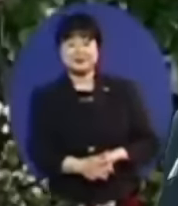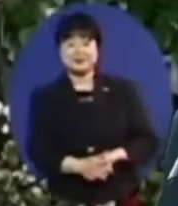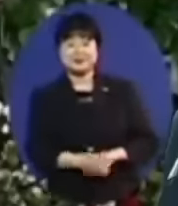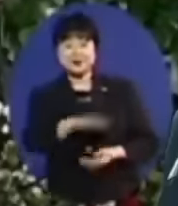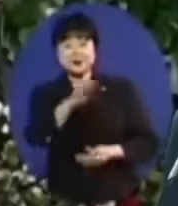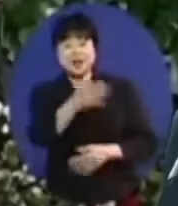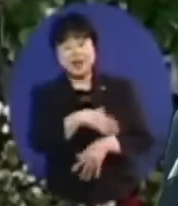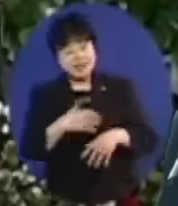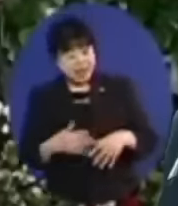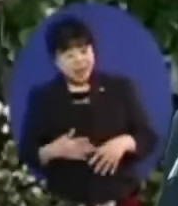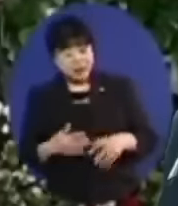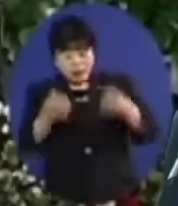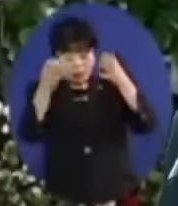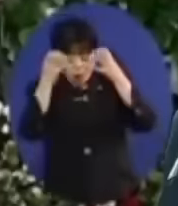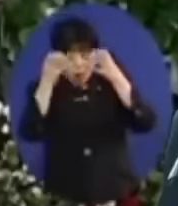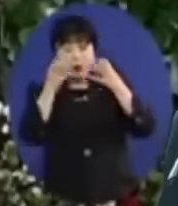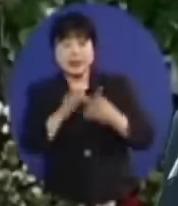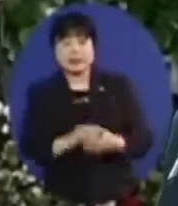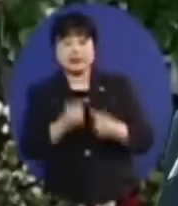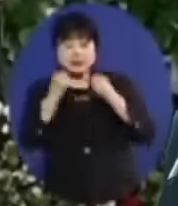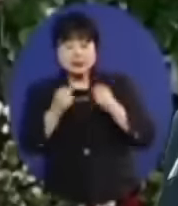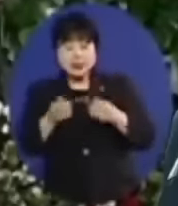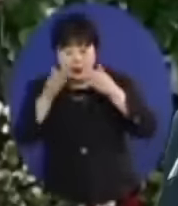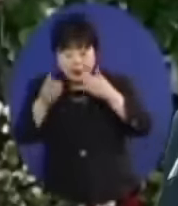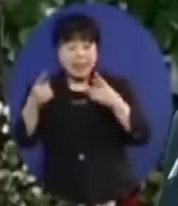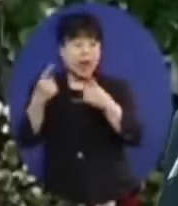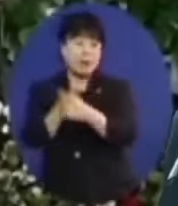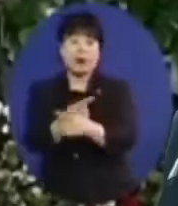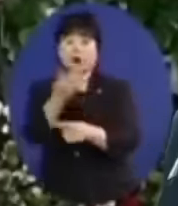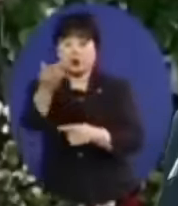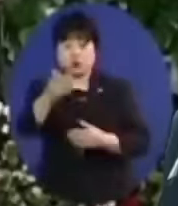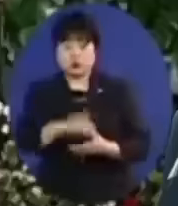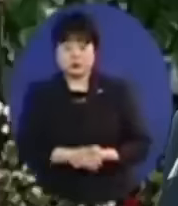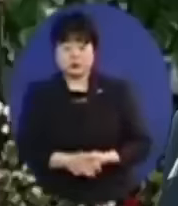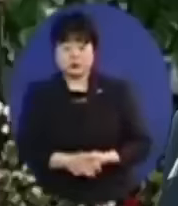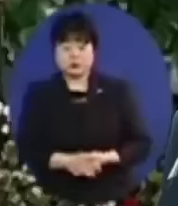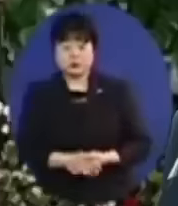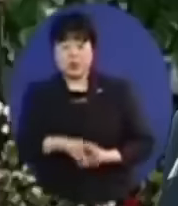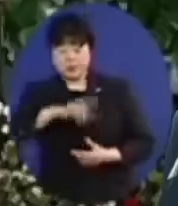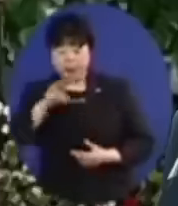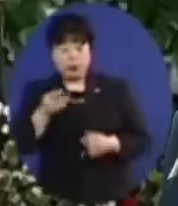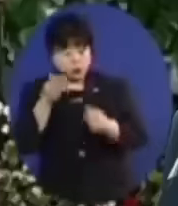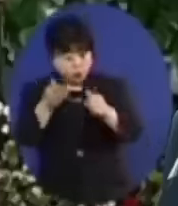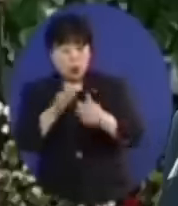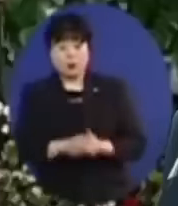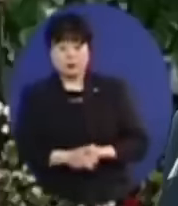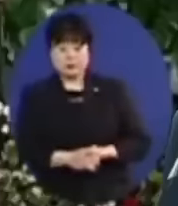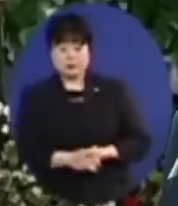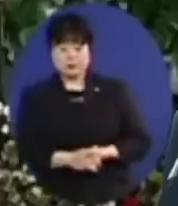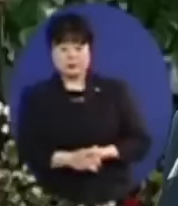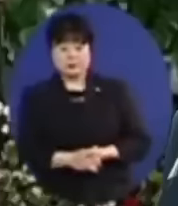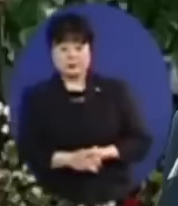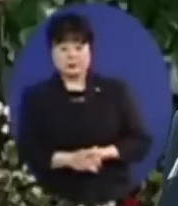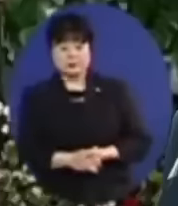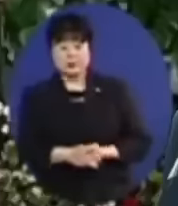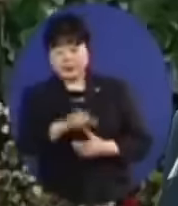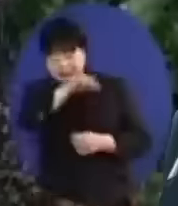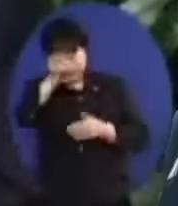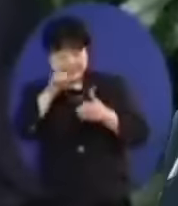우리의 연약함과 고난은 우리 삶의 방향을 바꾸어 터닝 포인트가 될 수 있습니다. 여러분의